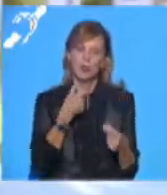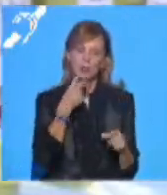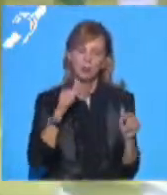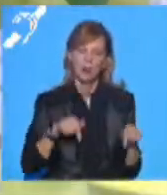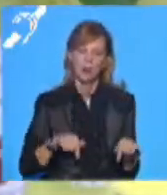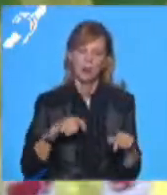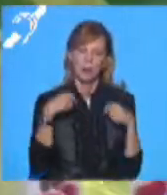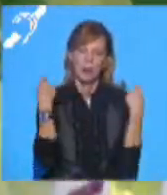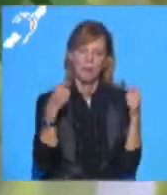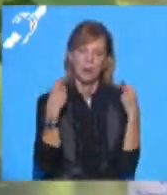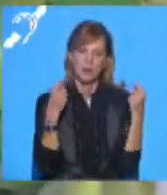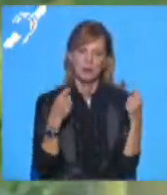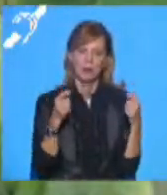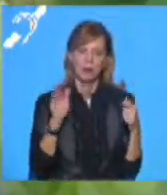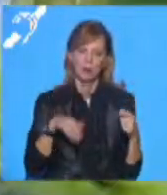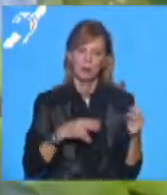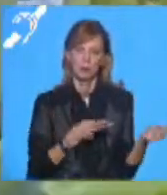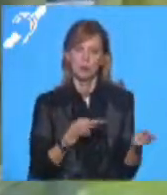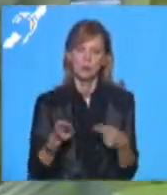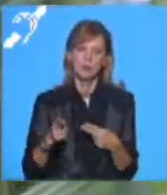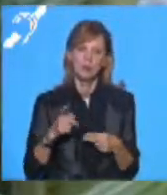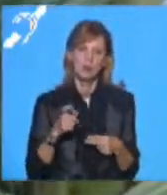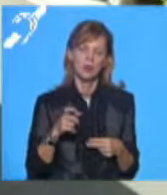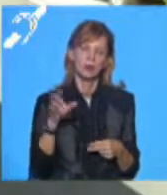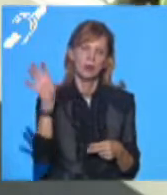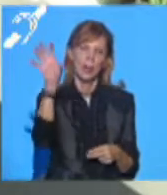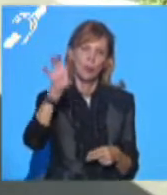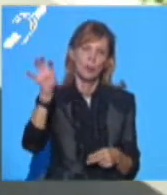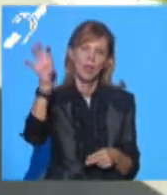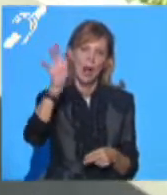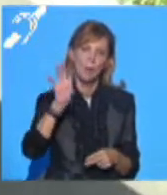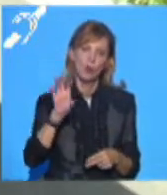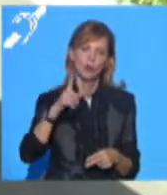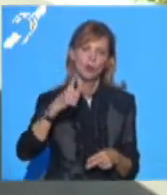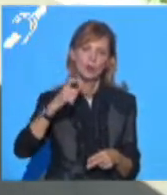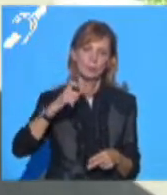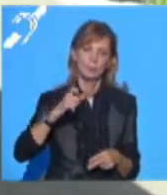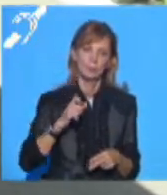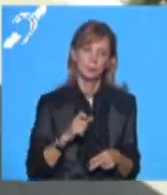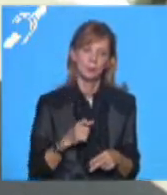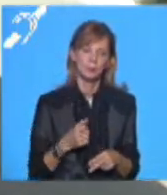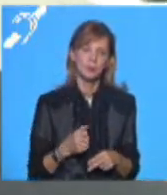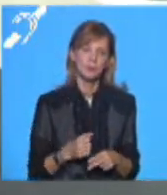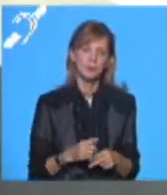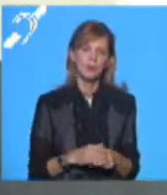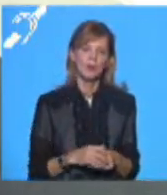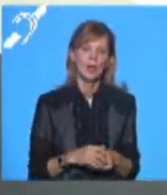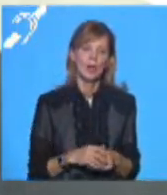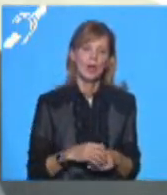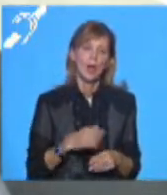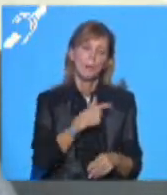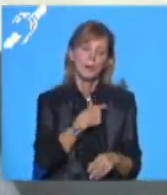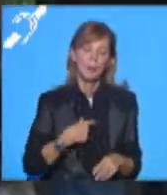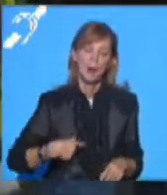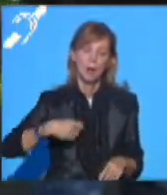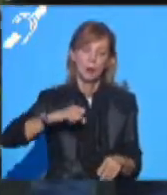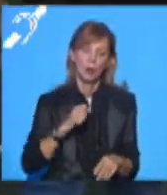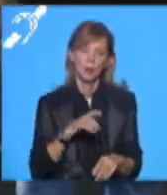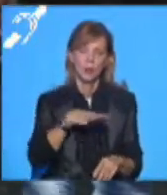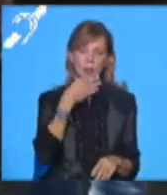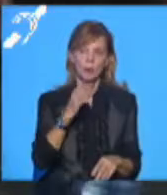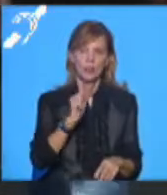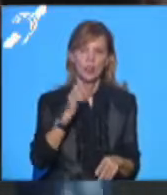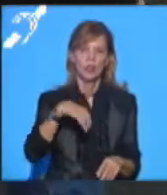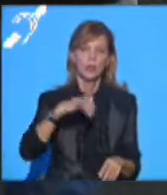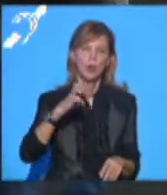acesta, festivalul a avut oaspeți și din Republica Moldova, dintr-o localitate înfrățită cu Zvinița. Primarul comunei spune că smochinul